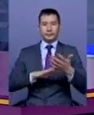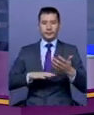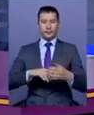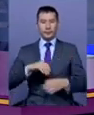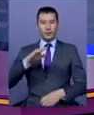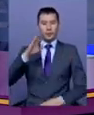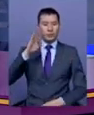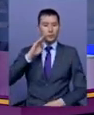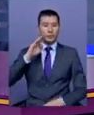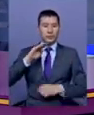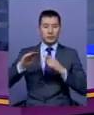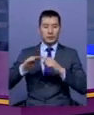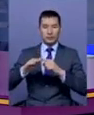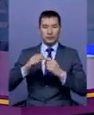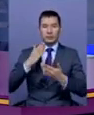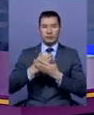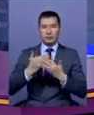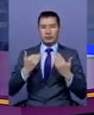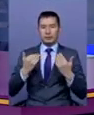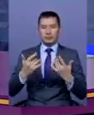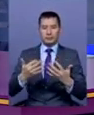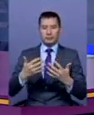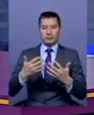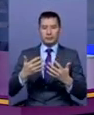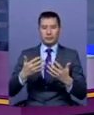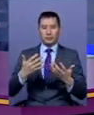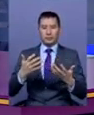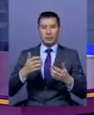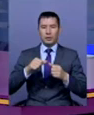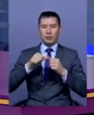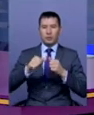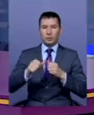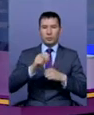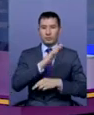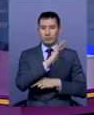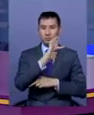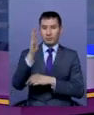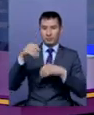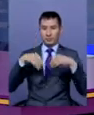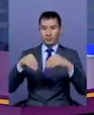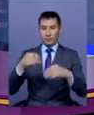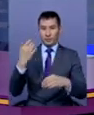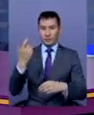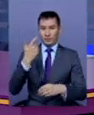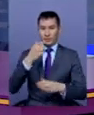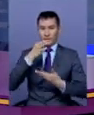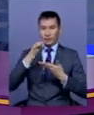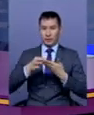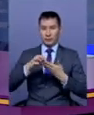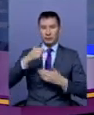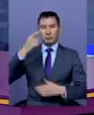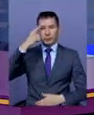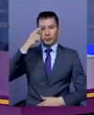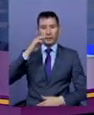Судың да сұрауы бар. Әсіресе тіршілік нәрінің қадірін бағбандар жақсы біледі дейді шаруа қожалықтары. Бірақ арасында